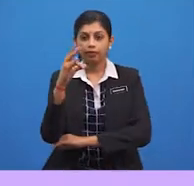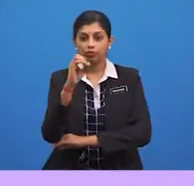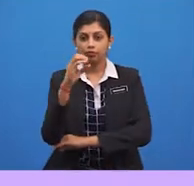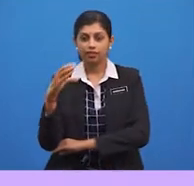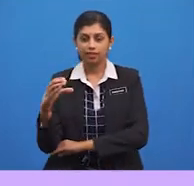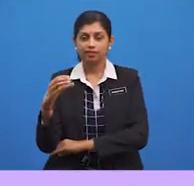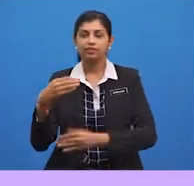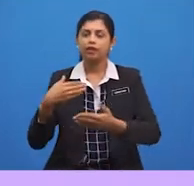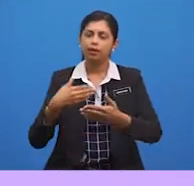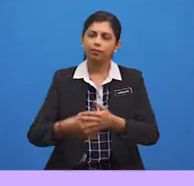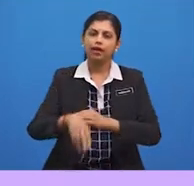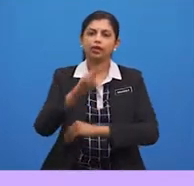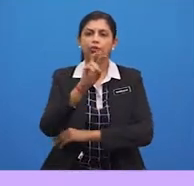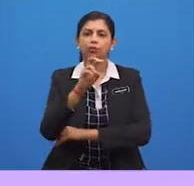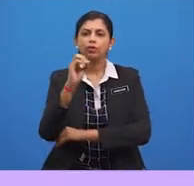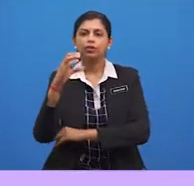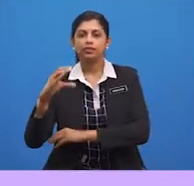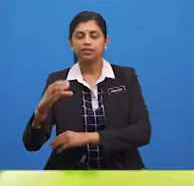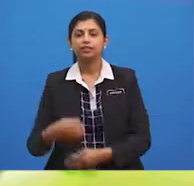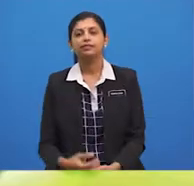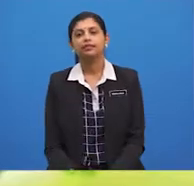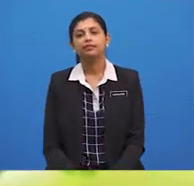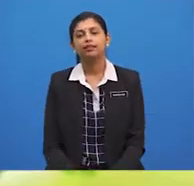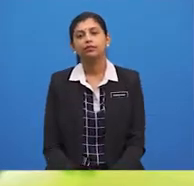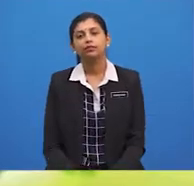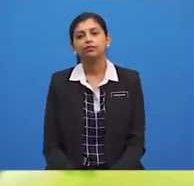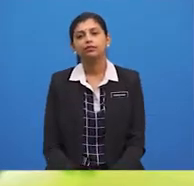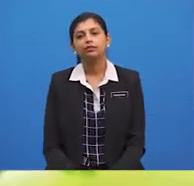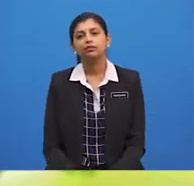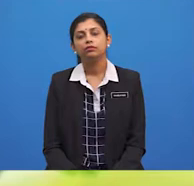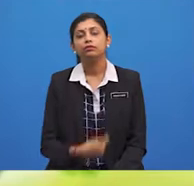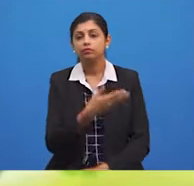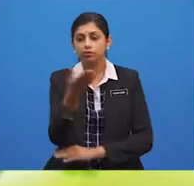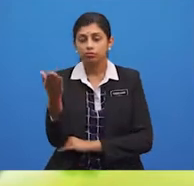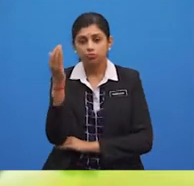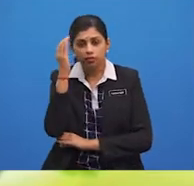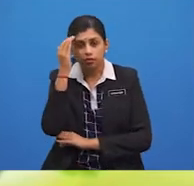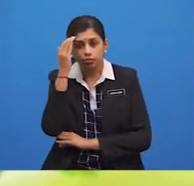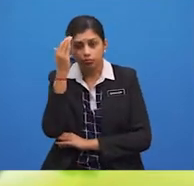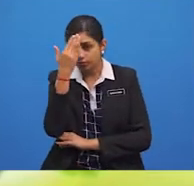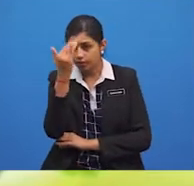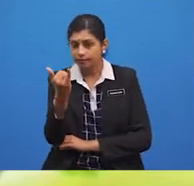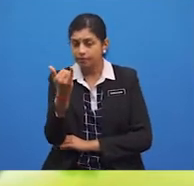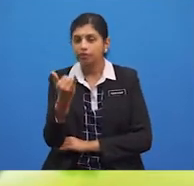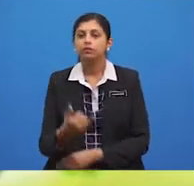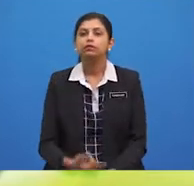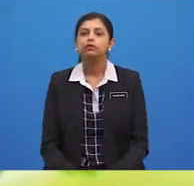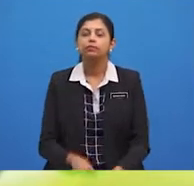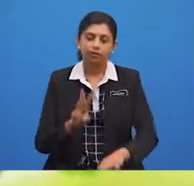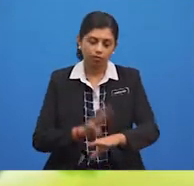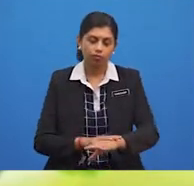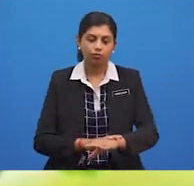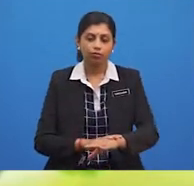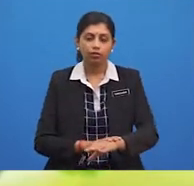darjah Celsius hingga 20 darjah Celsius. Adakah murid-murid tahu kenapa pada waktu